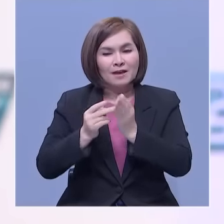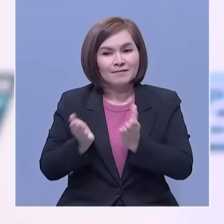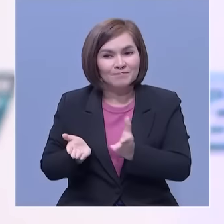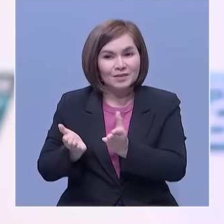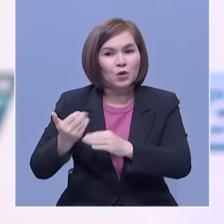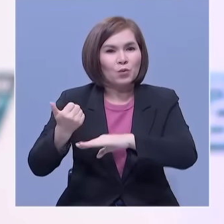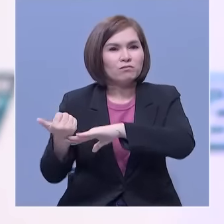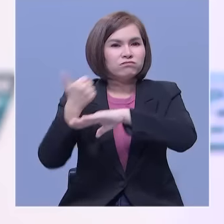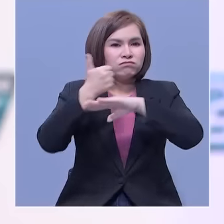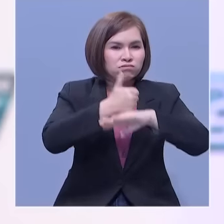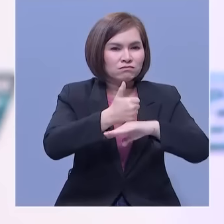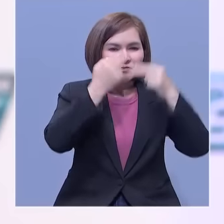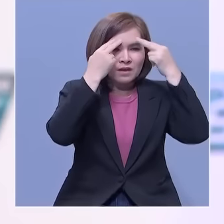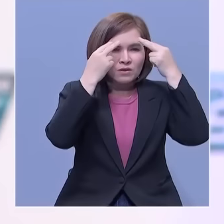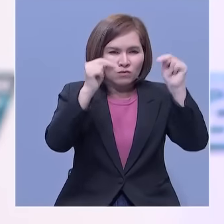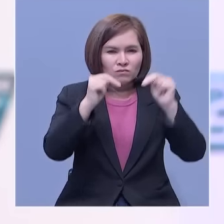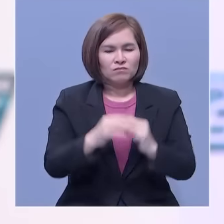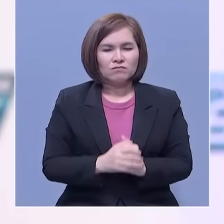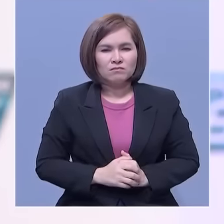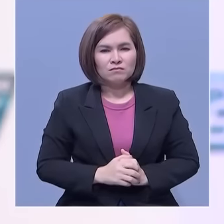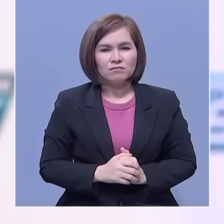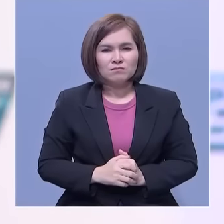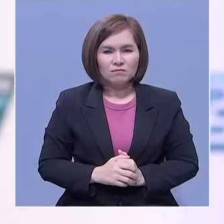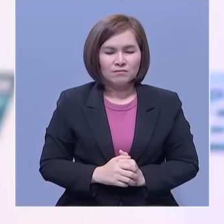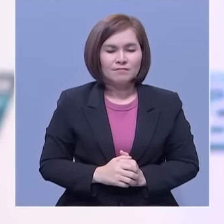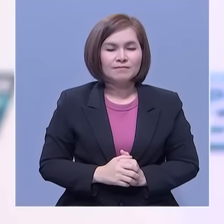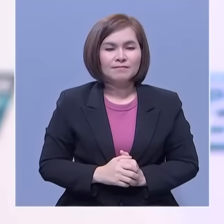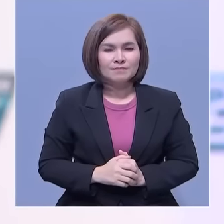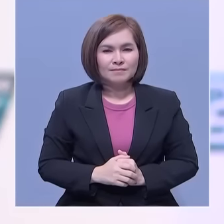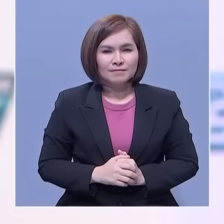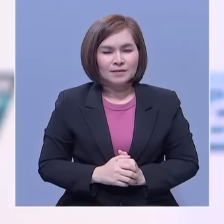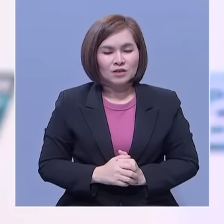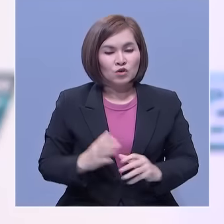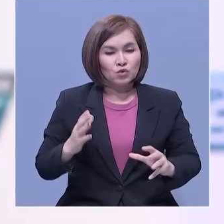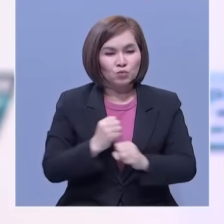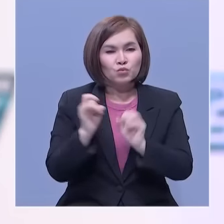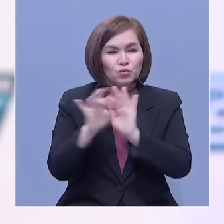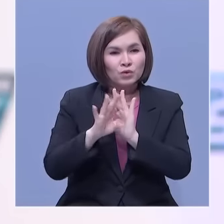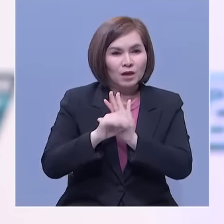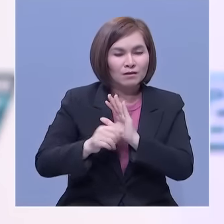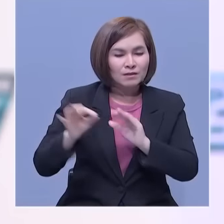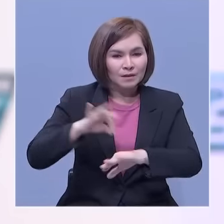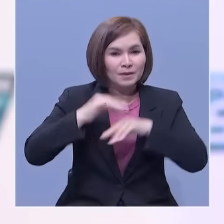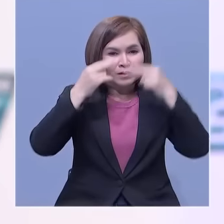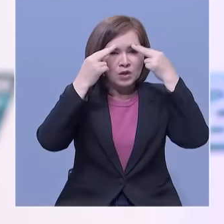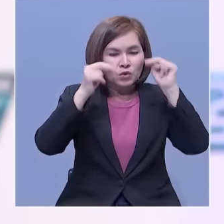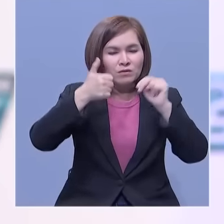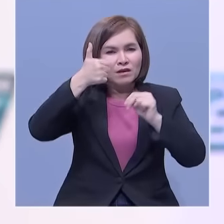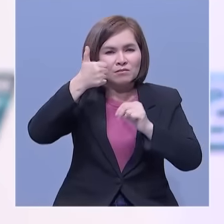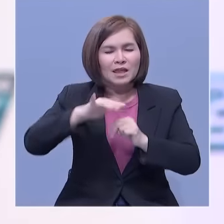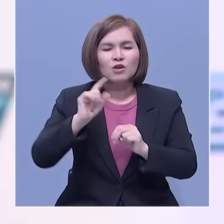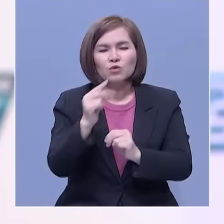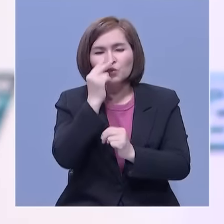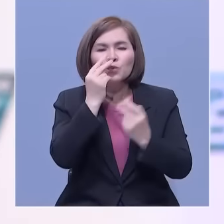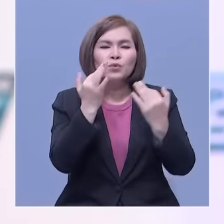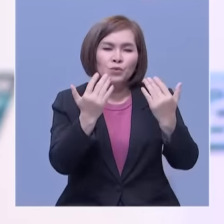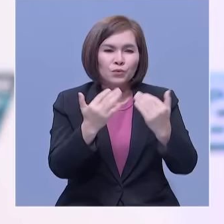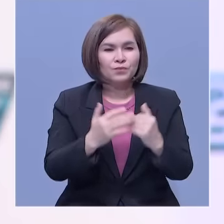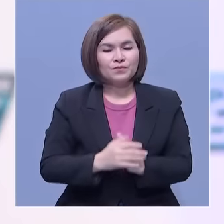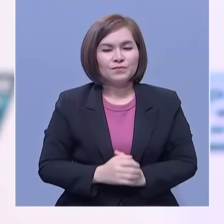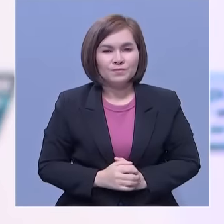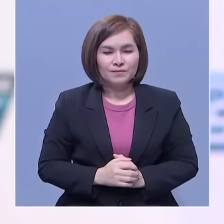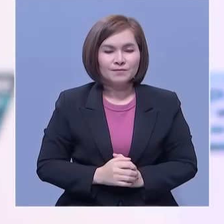พี่ใหญ่ให้เป็นนายกให้ได้นะครับซึ่งถึงตอนนั้นได้เป็นหรือไม่ได้เป็นน่ะก็ต้องไปว่ากันอีกช็อตนึงนะครับแต่